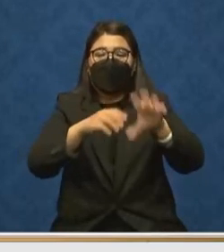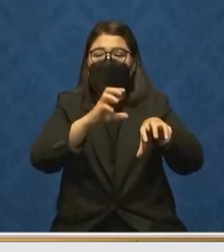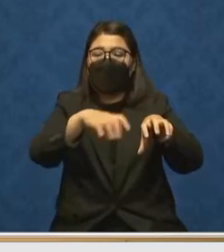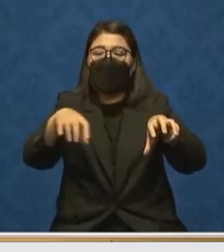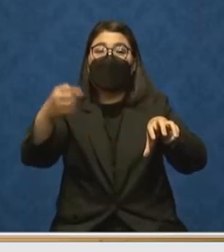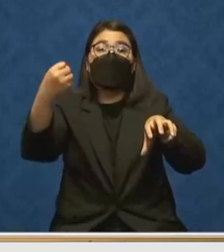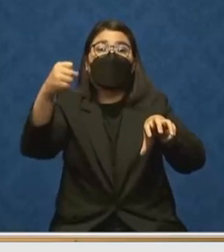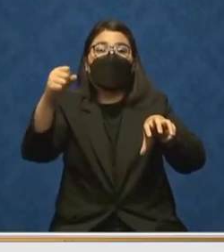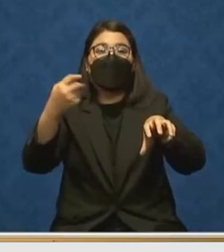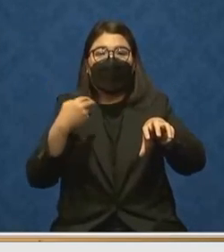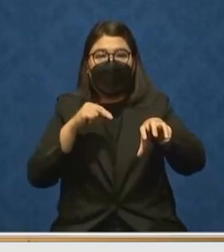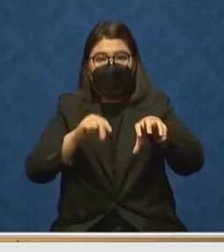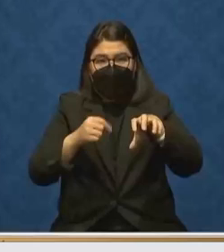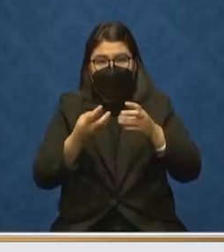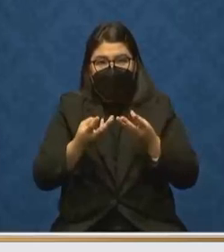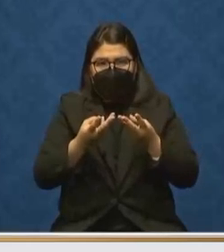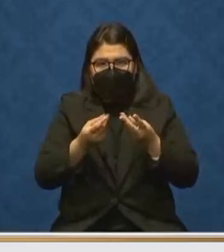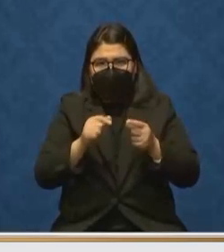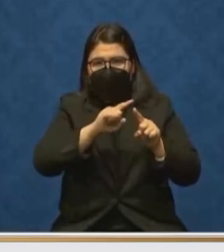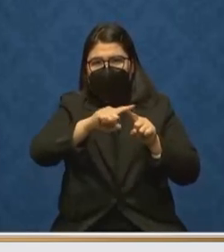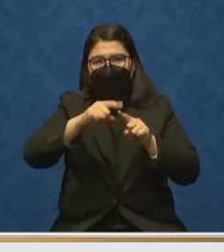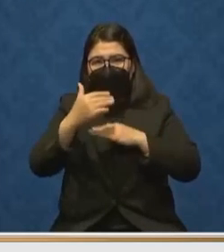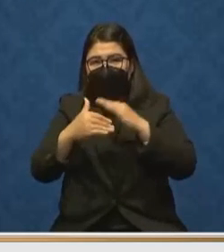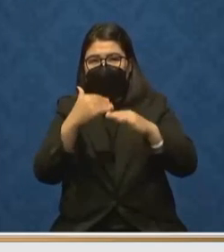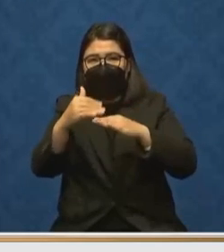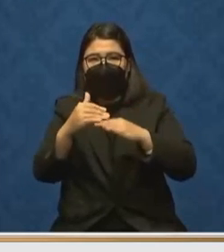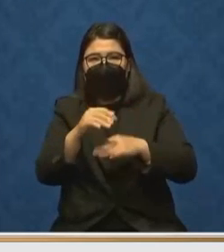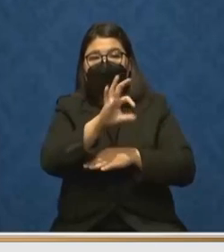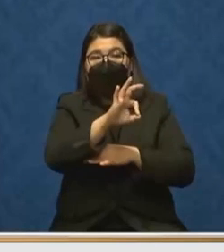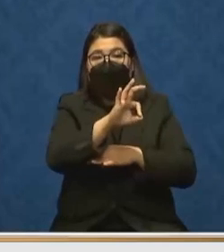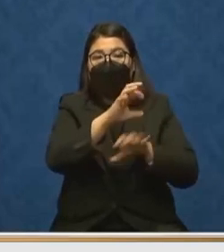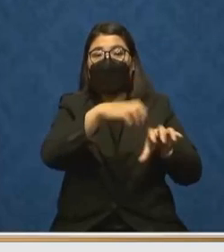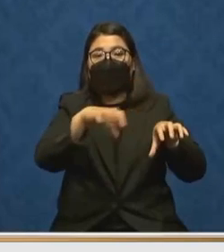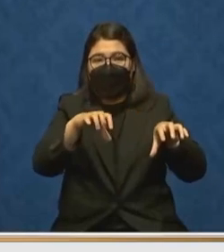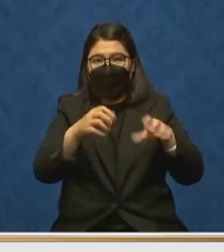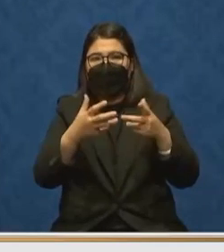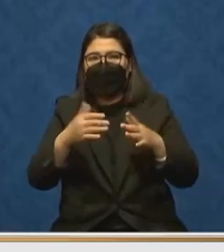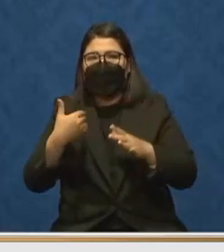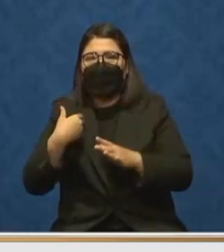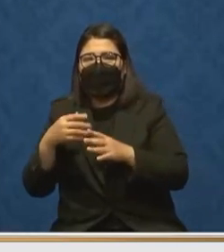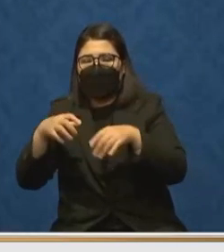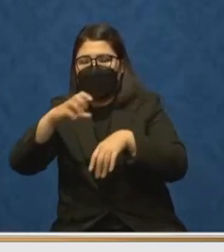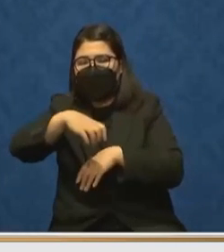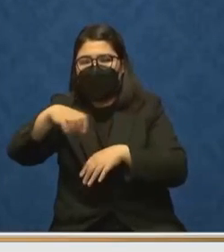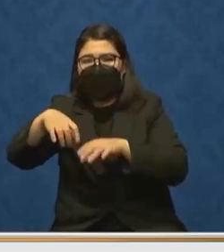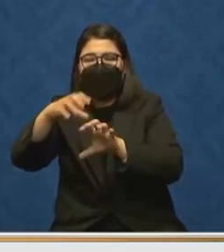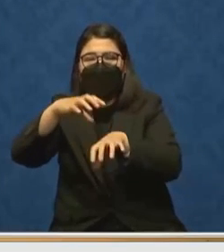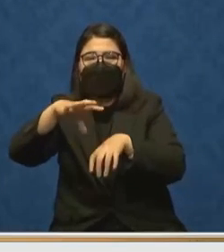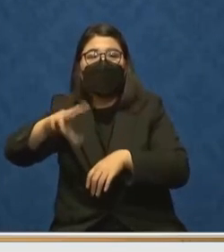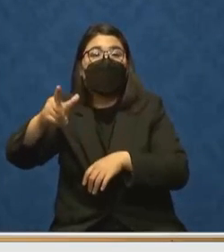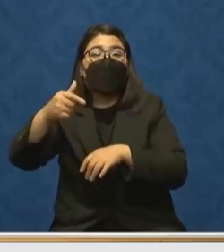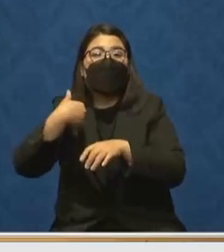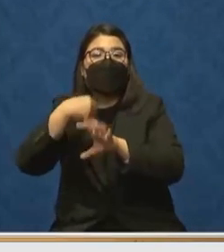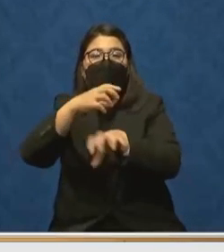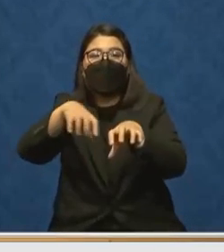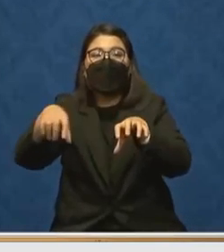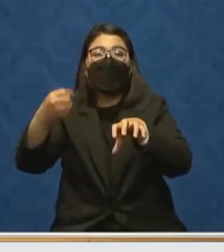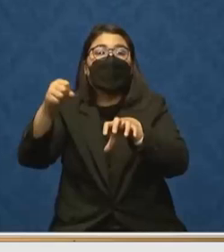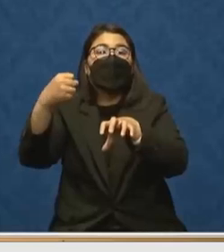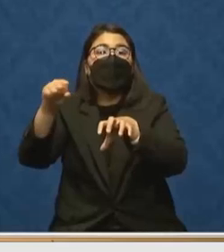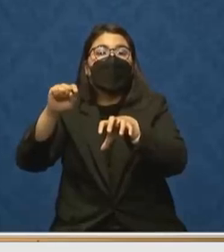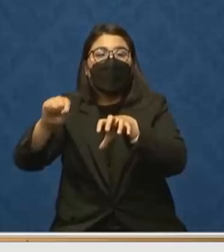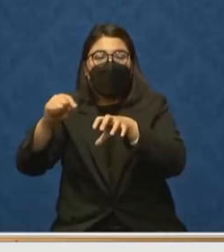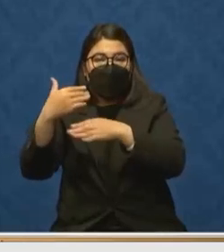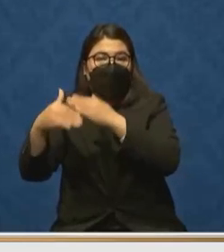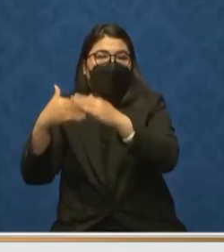ล่งธรณีวิทยาเพื่อเป็นแหล่งท่องเที่ยว9แห่งพัฒนาเมืองท่องเที่ยวเพื่อรองรับการจัดงานท่องเที่ยวเชิงธุรกิจ10เมืองส่งเสริมการ